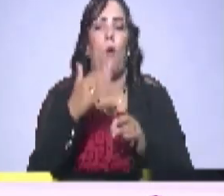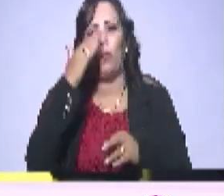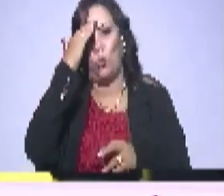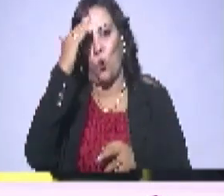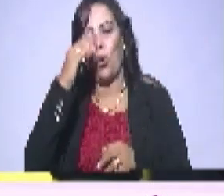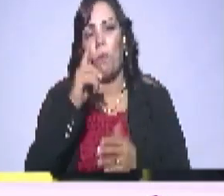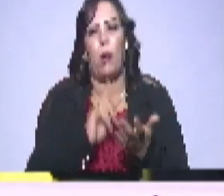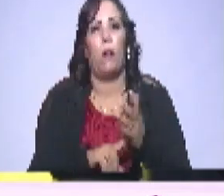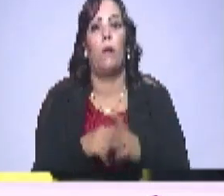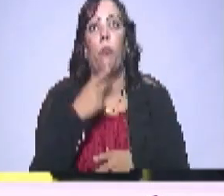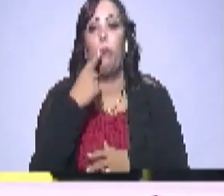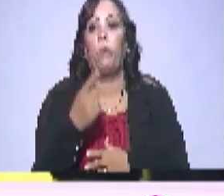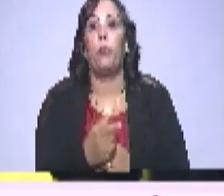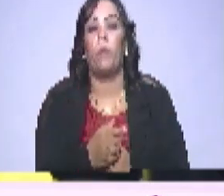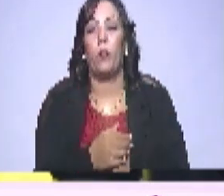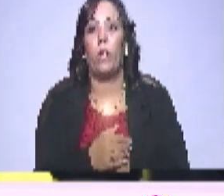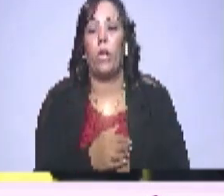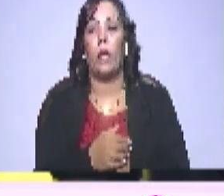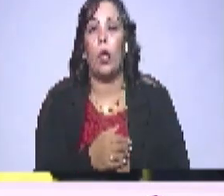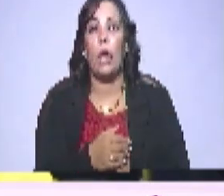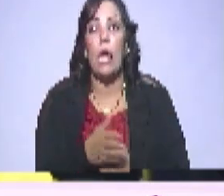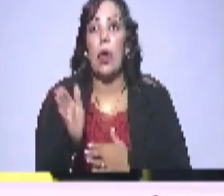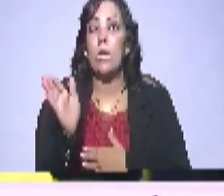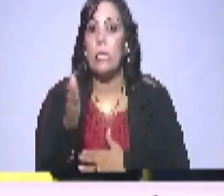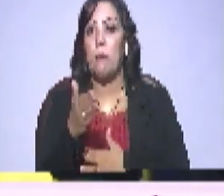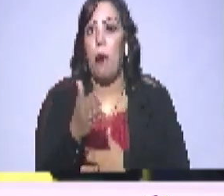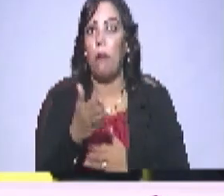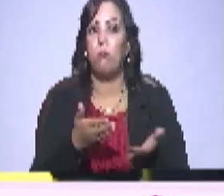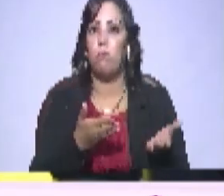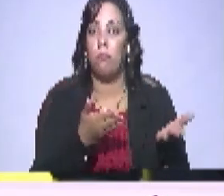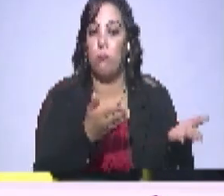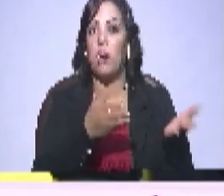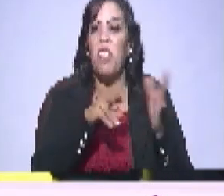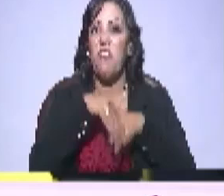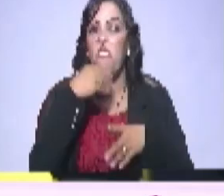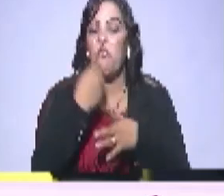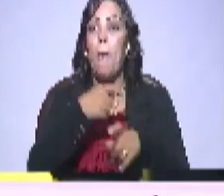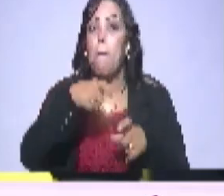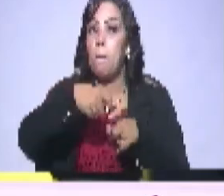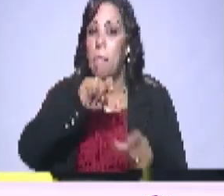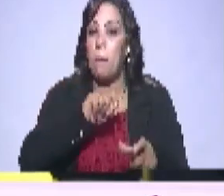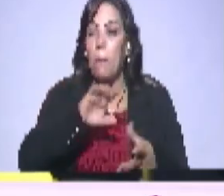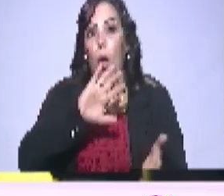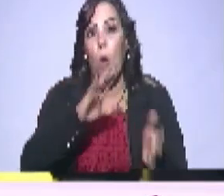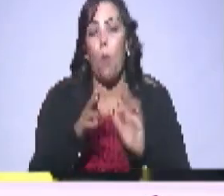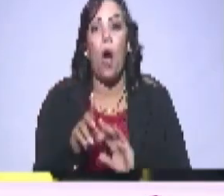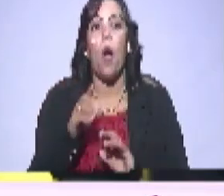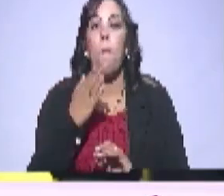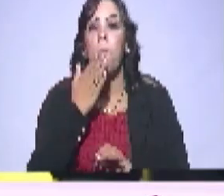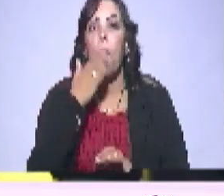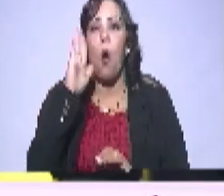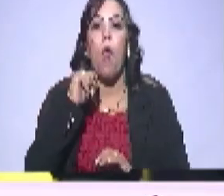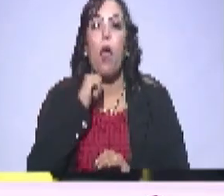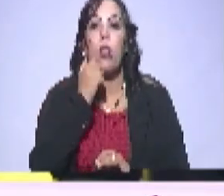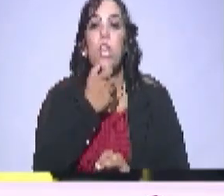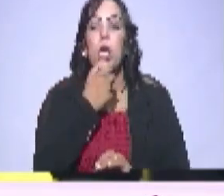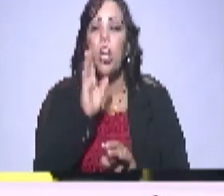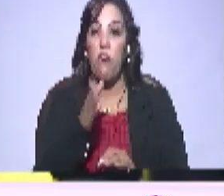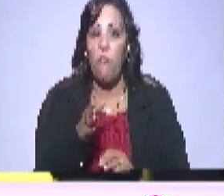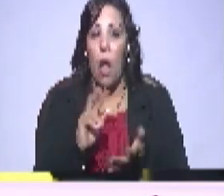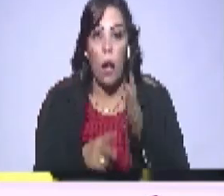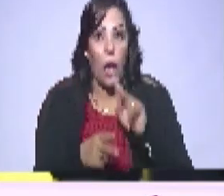يخليكي. ده السمك الصينيه دي بعملها في المقلي في المكاريل وفي البلطي، هل هي تنفع في اي حاجه؟ اللي هي